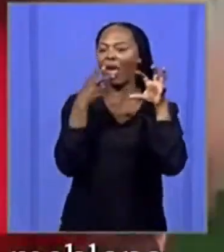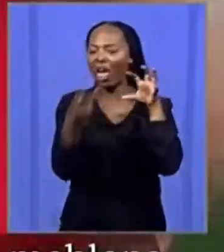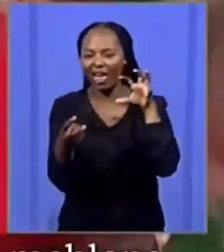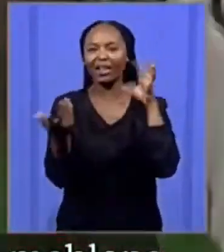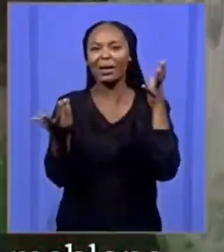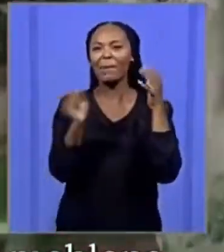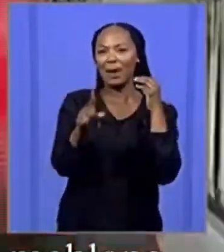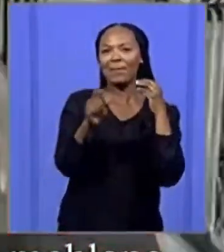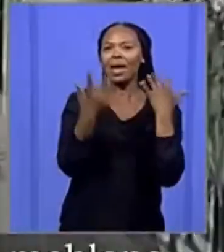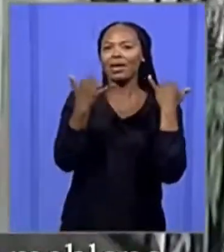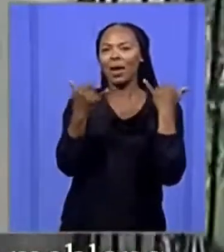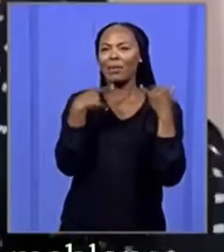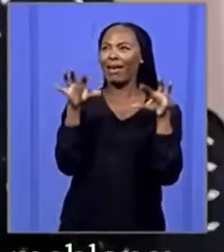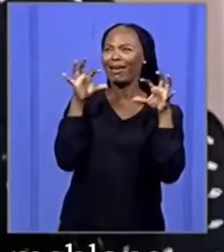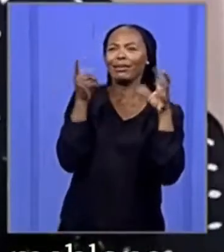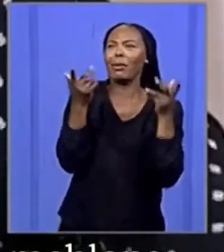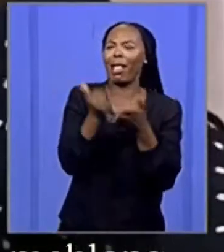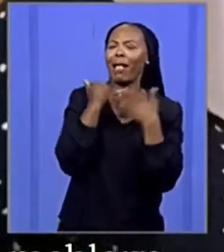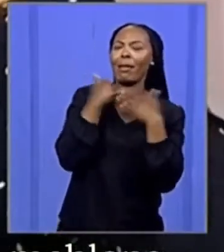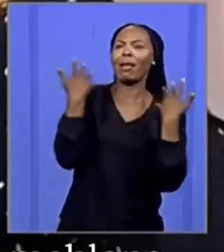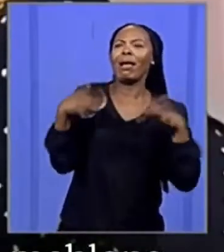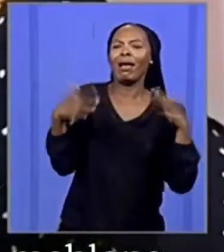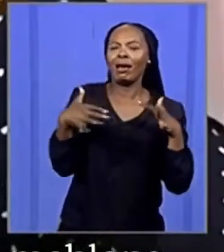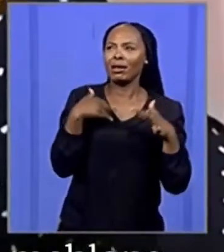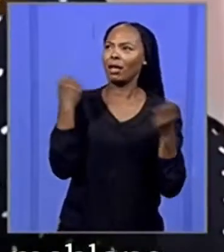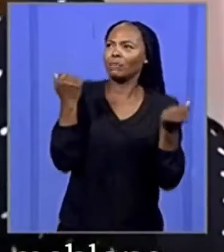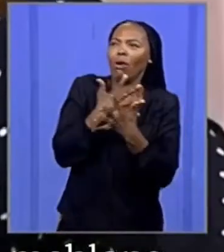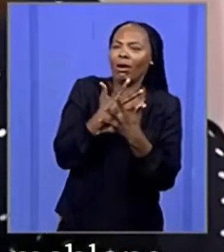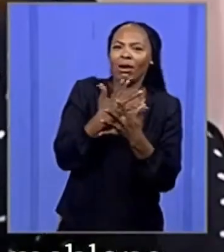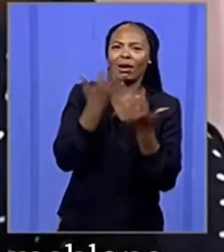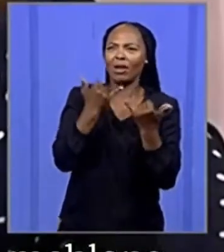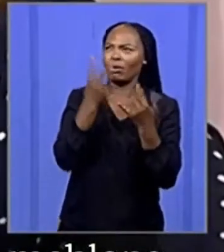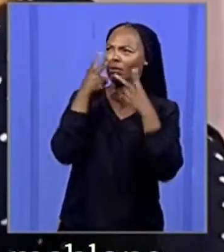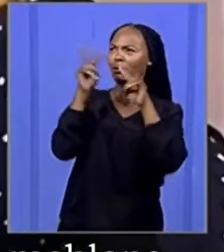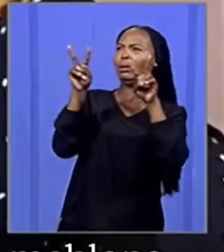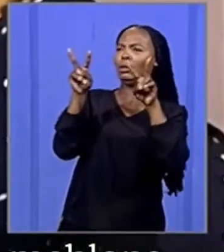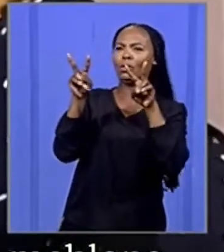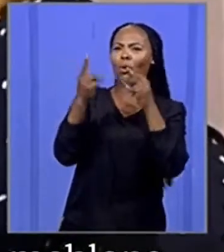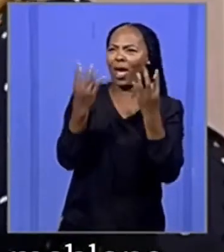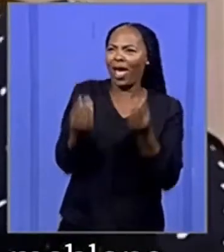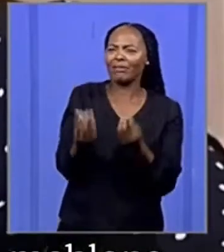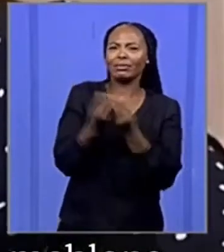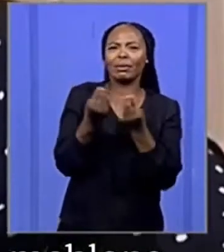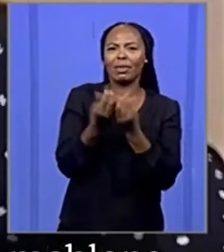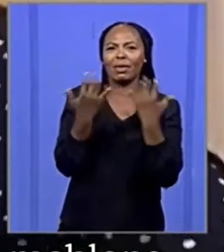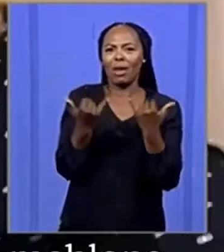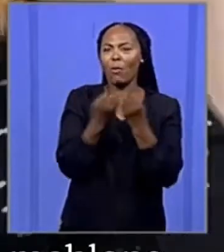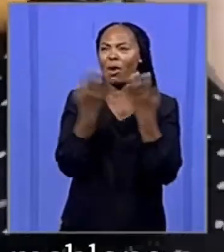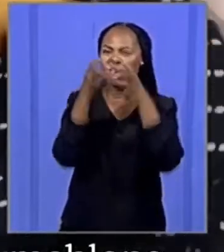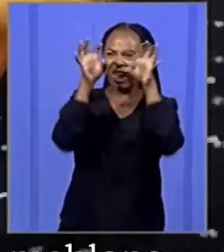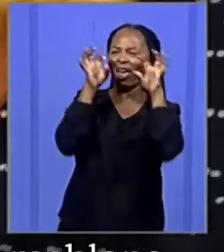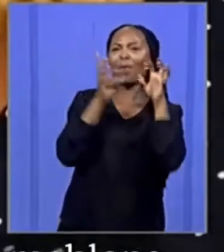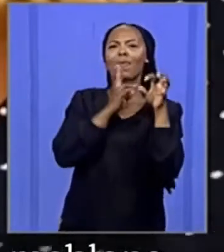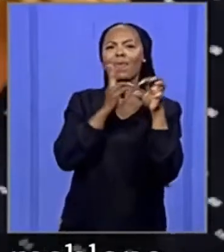lepe kere batho ba modimo thuša a kere kere papara ke bona ntoši ke tshwere toši ntšitše matlho a matala kere ha ire